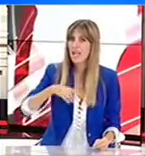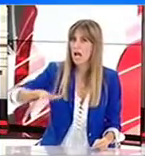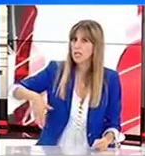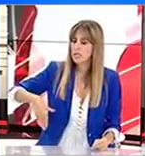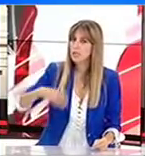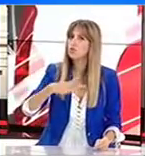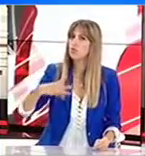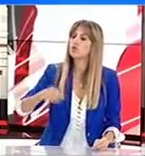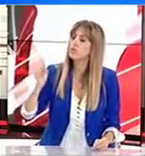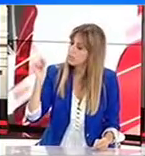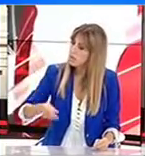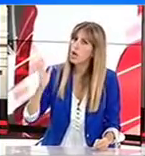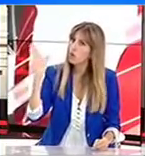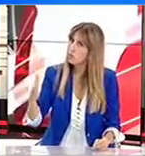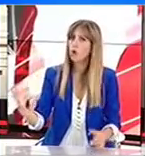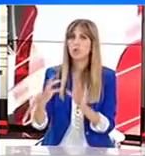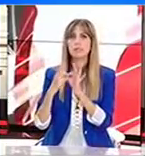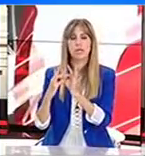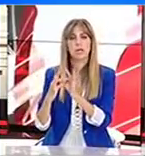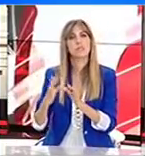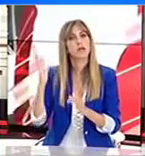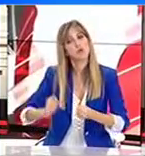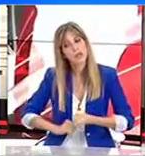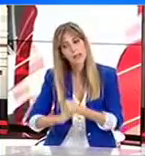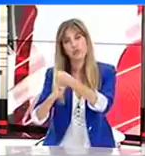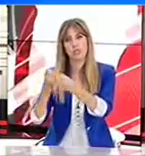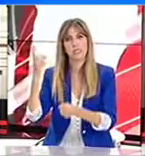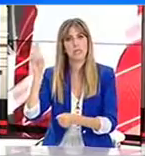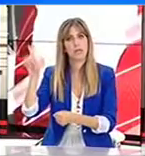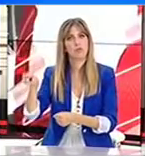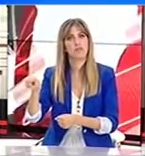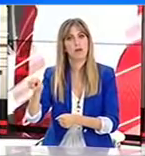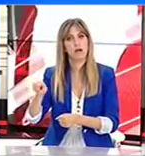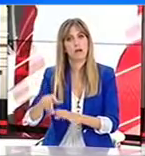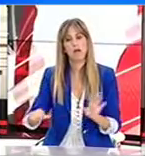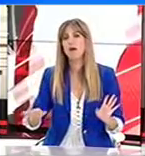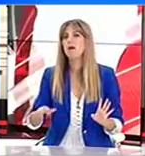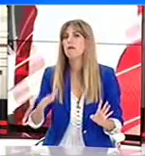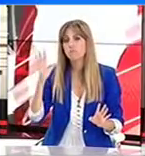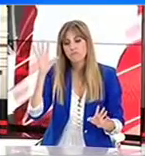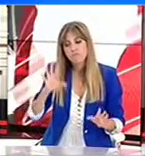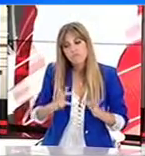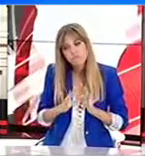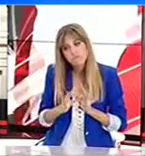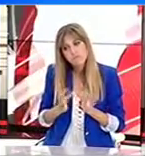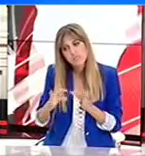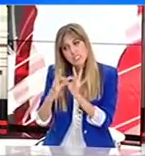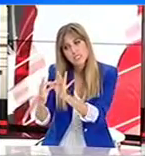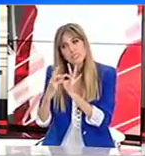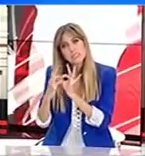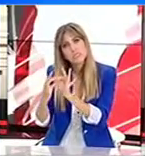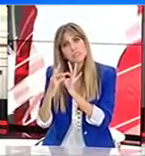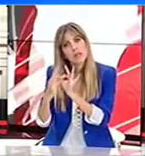να συνεργαστεί για να οικοδομήσει τις προϋποθέσεις μιας πλατιάς πλειοψηφίας. Υπάρχουν και άλλα